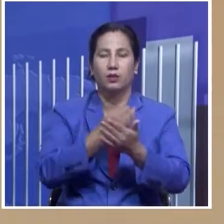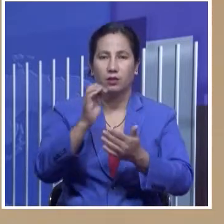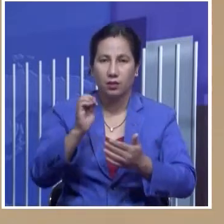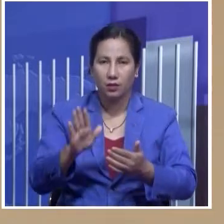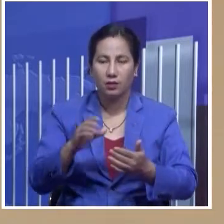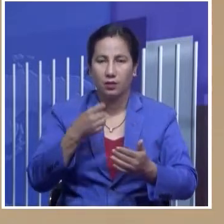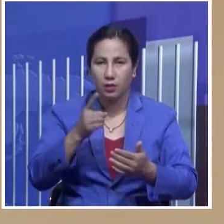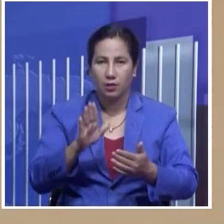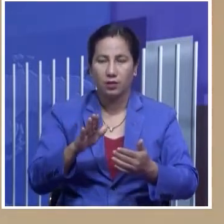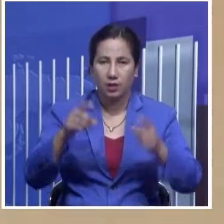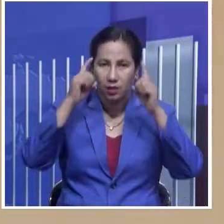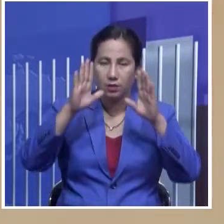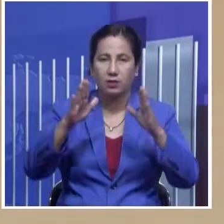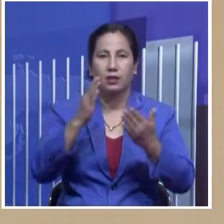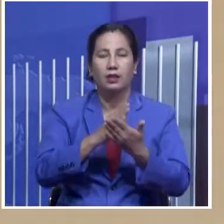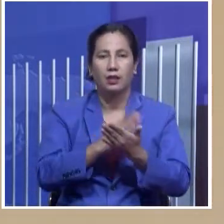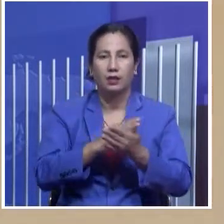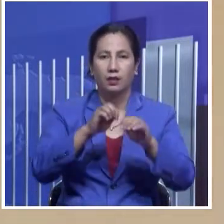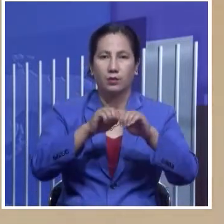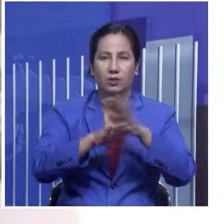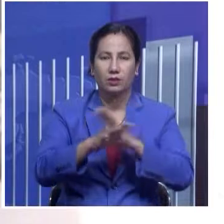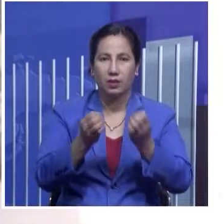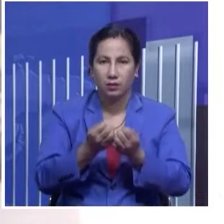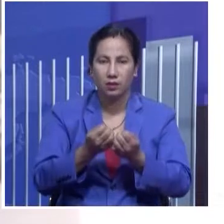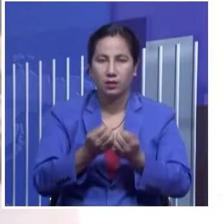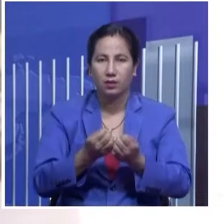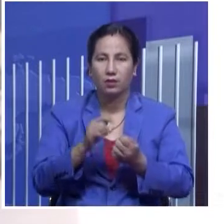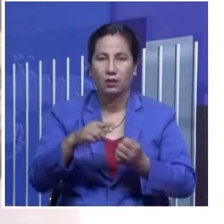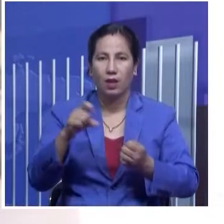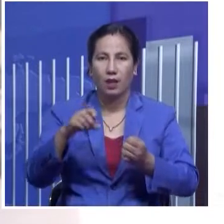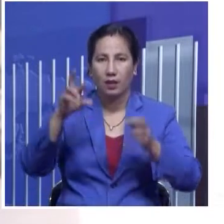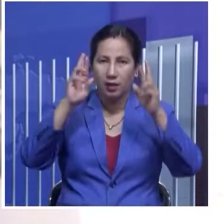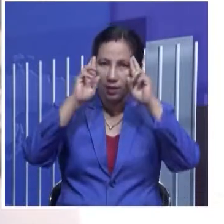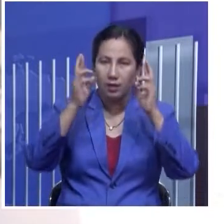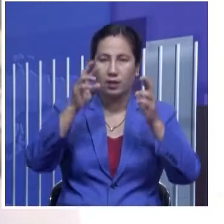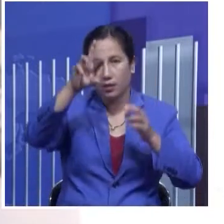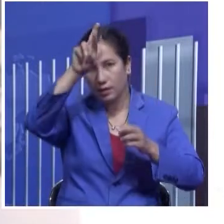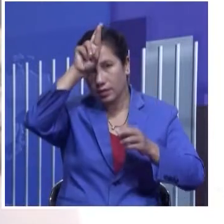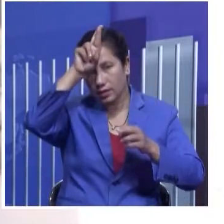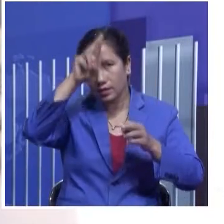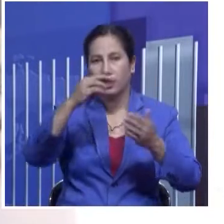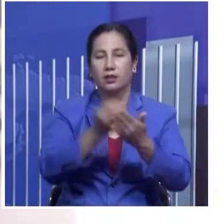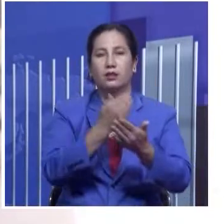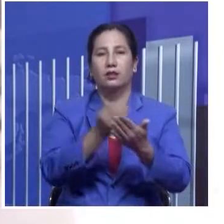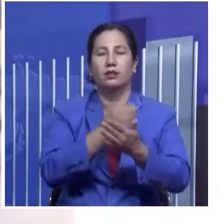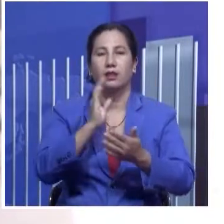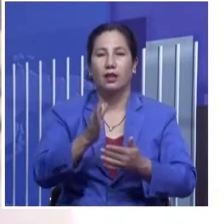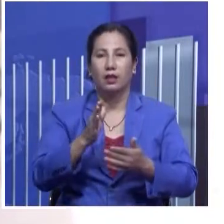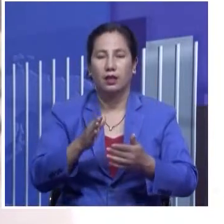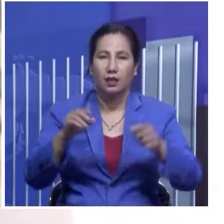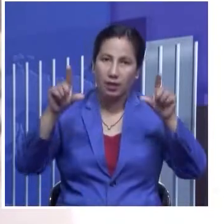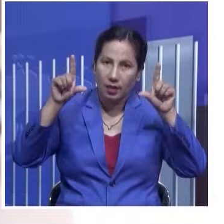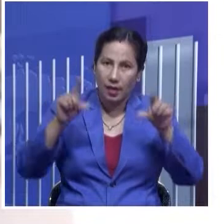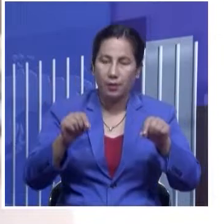अलिकति सचेतनामूलक कार्यक्रमहरू सञ्चालन गर्ने सँगसँगै यसको लागि राज्यले सङ्घ सरकारले चाहिँ